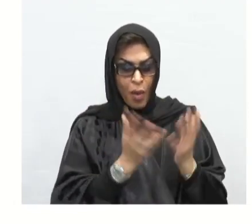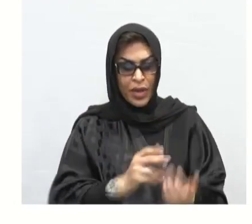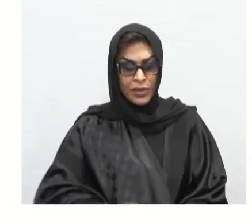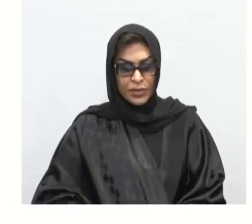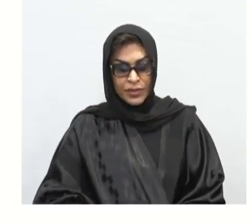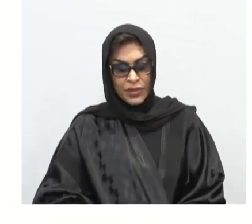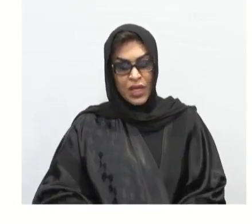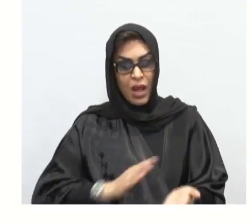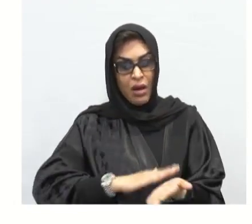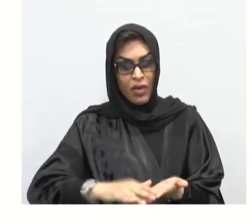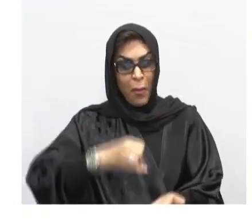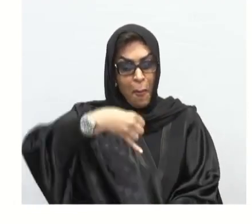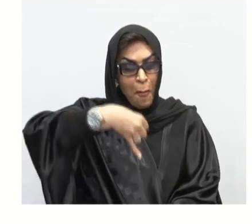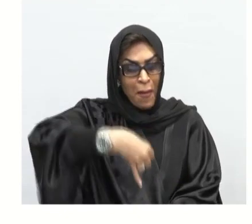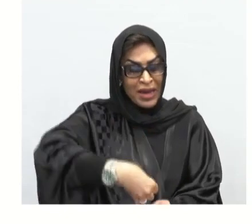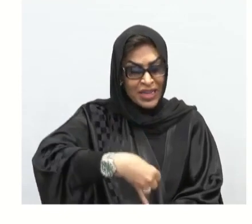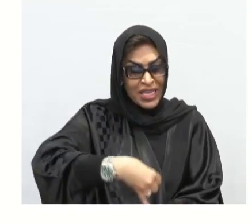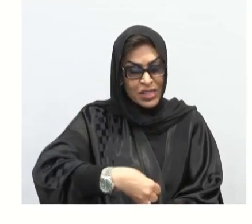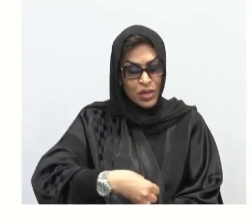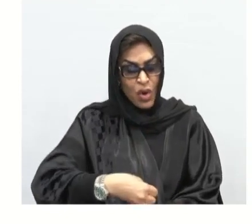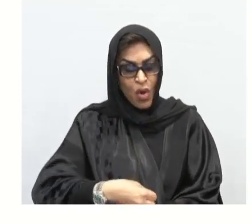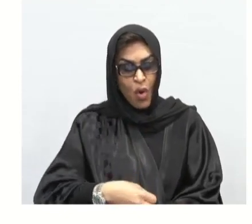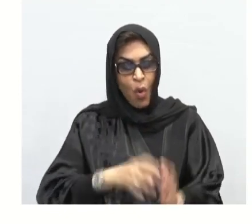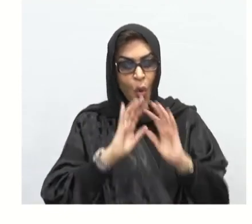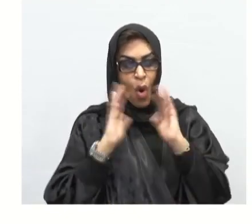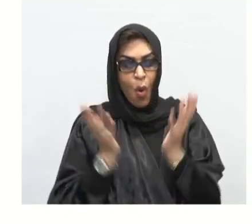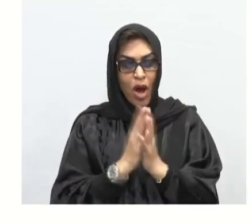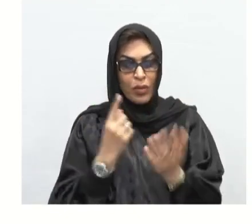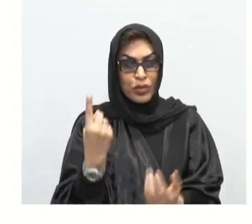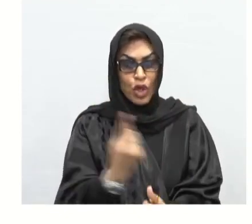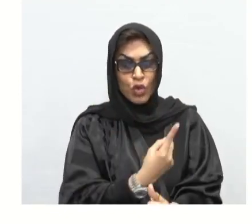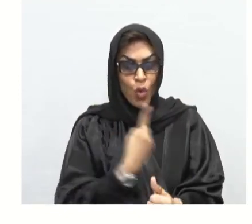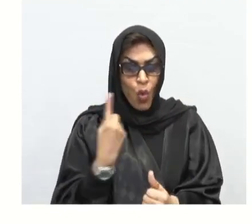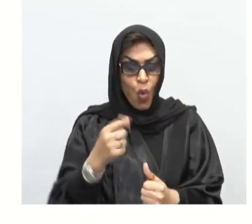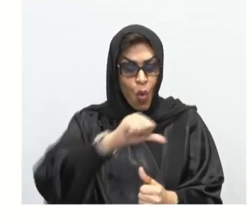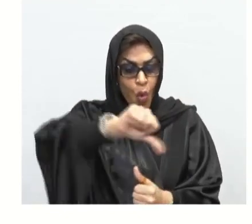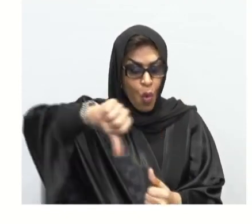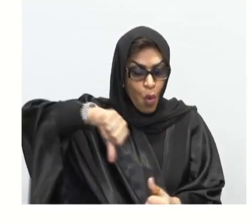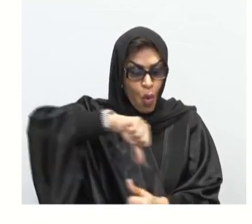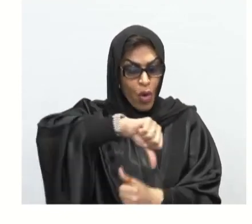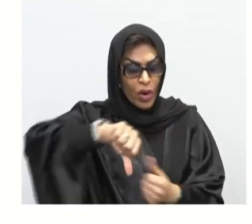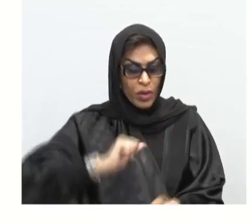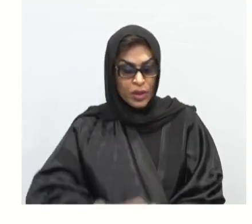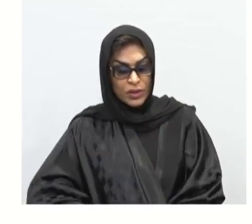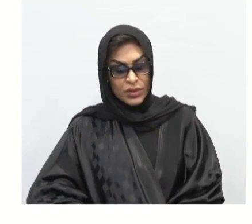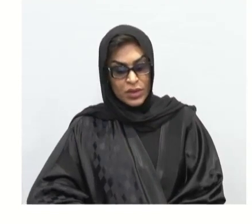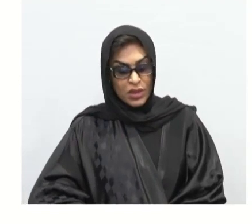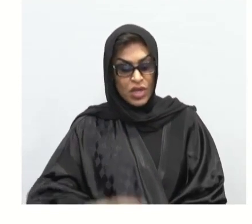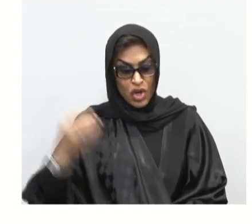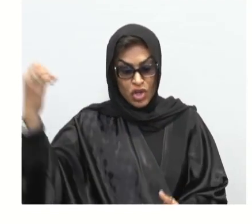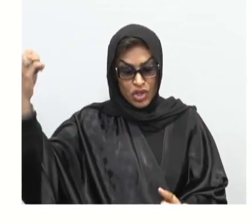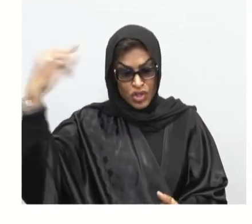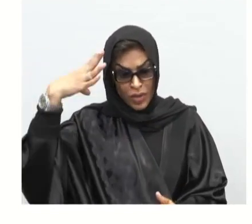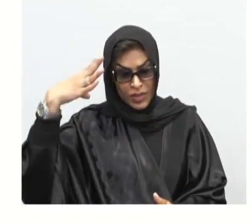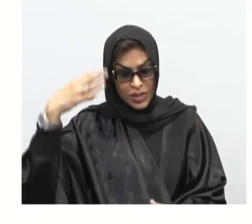طالبه وطالبتي يقولوا بان الارض هي المركز بينما الكواكب تدور حولها اما التفسير الثاني كما